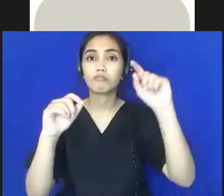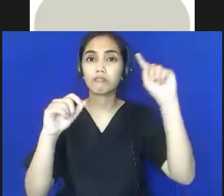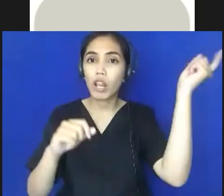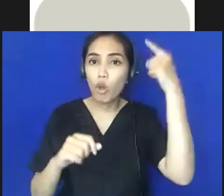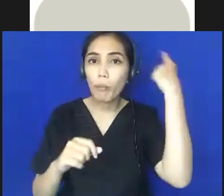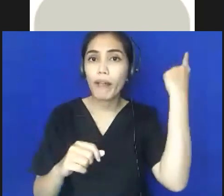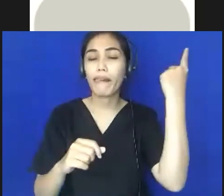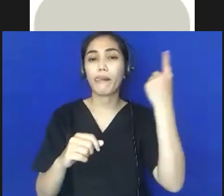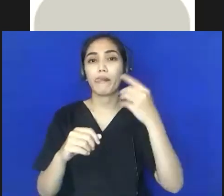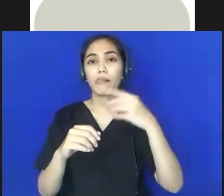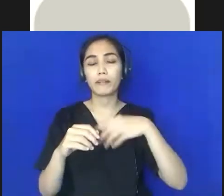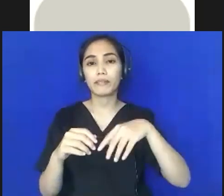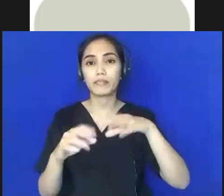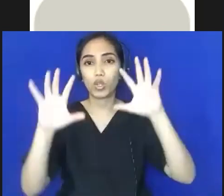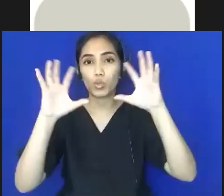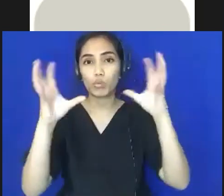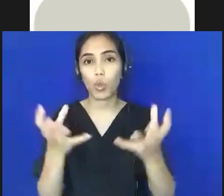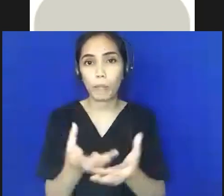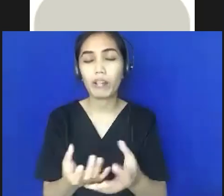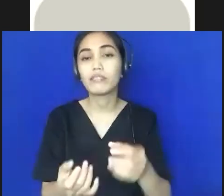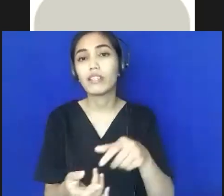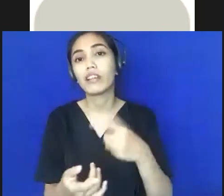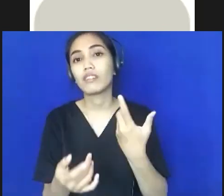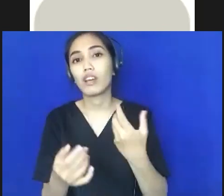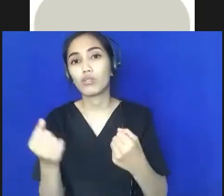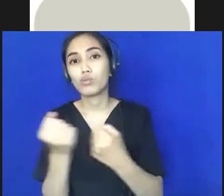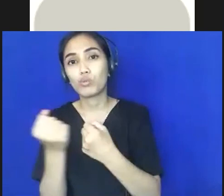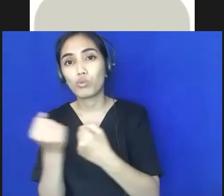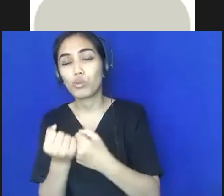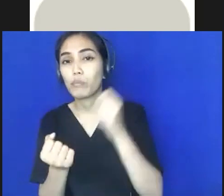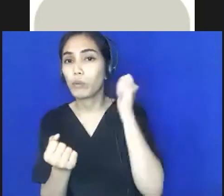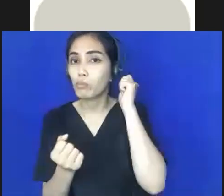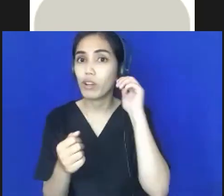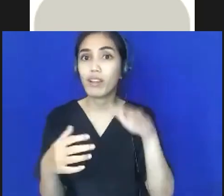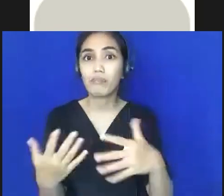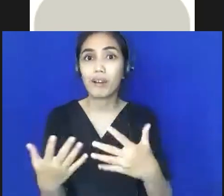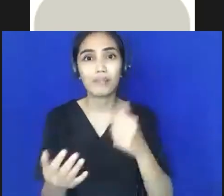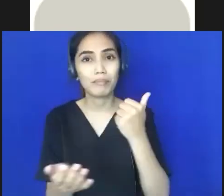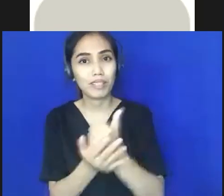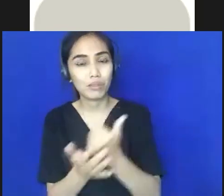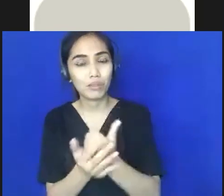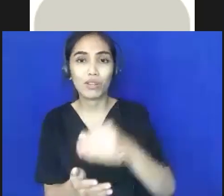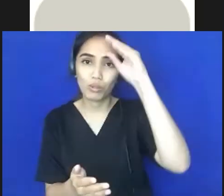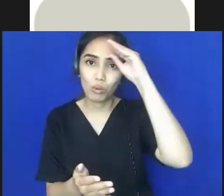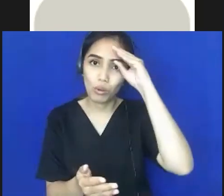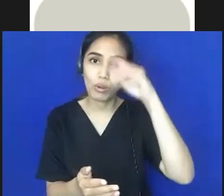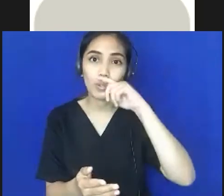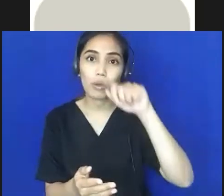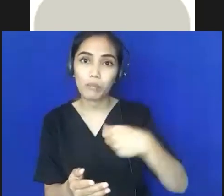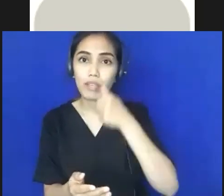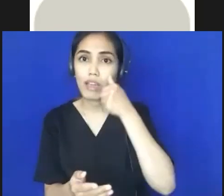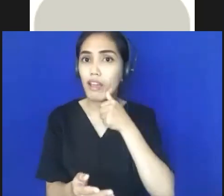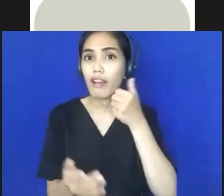dukungan dari ibu atau perempuan, tapi bisa juga dan sangat penting juga dukungan dari laki-laki, suami, ayah,